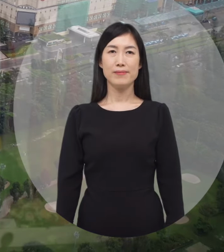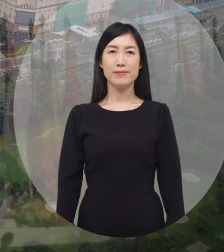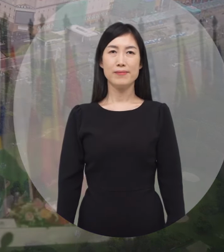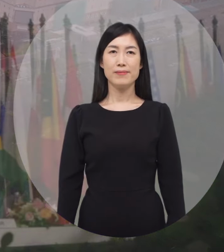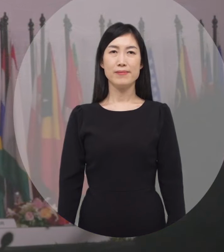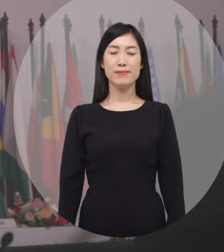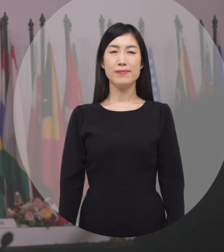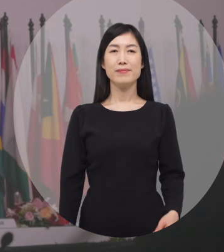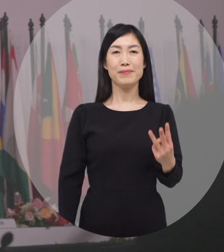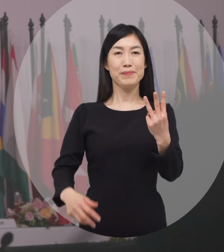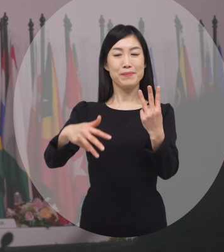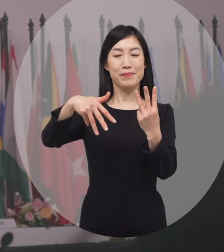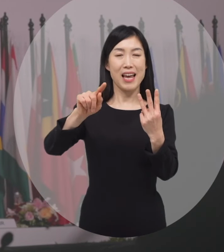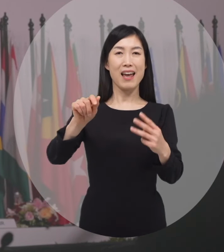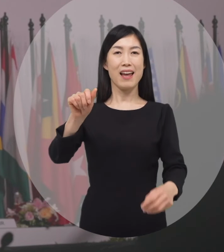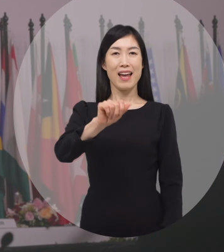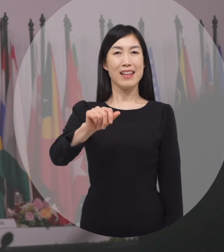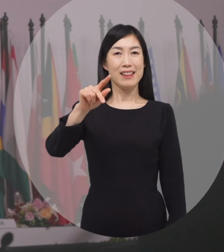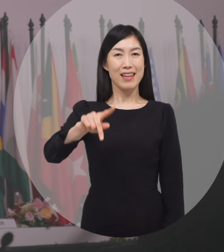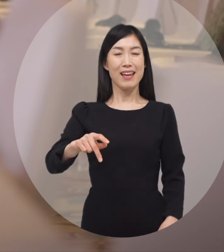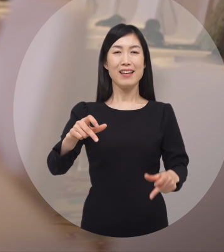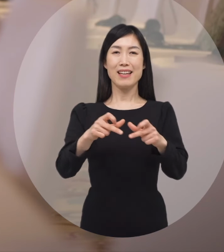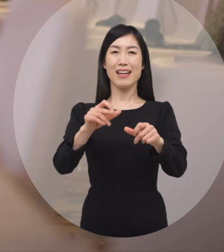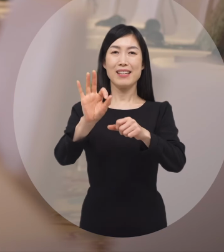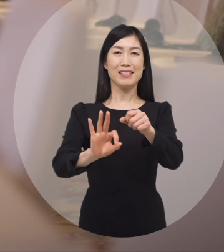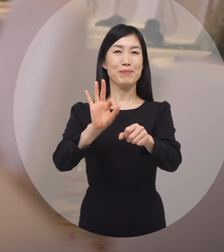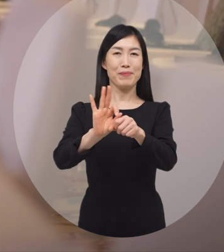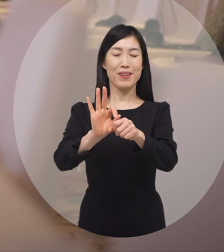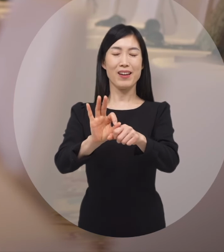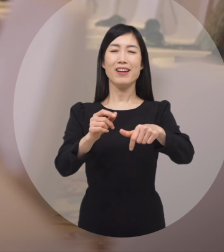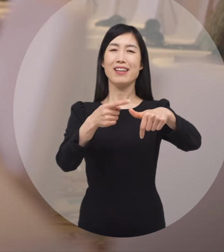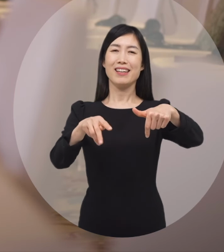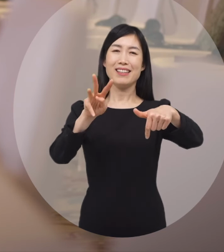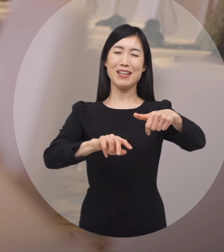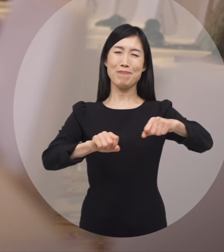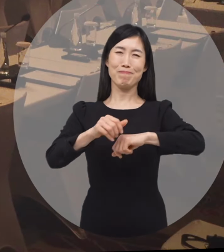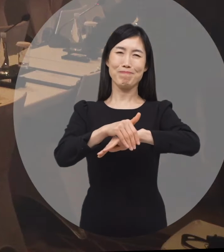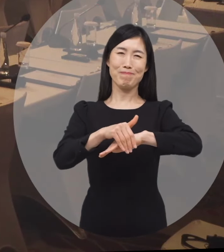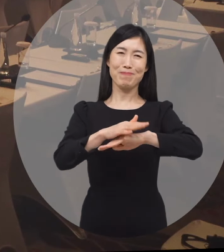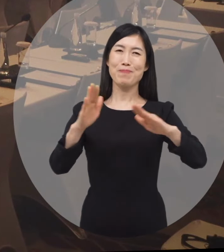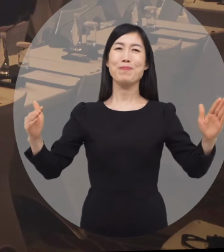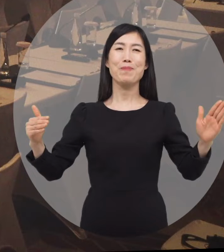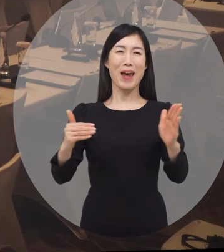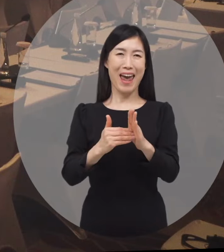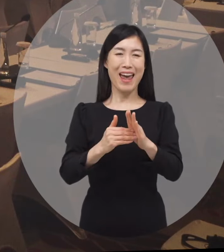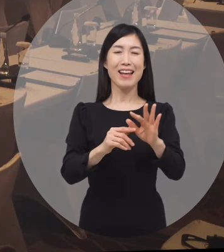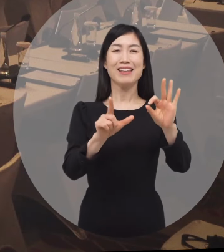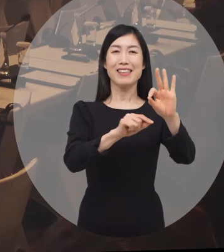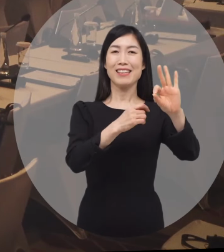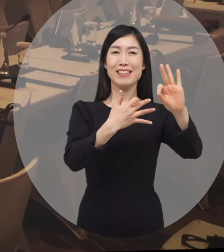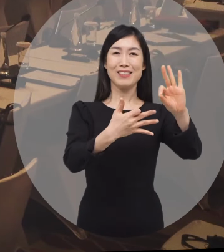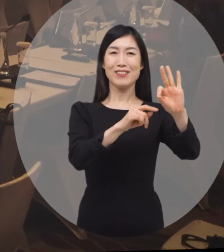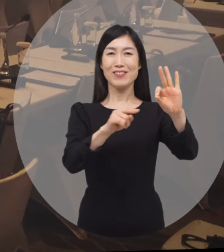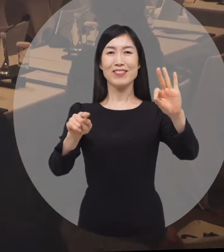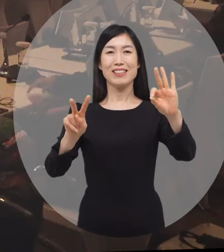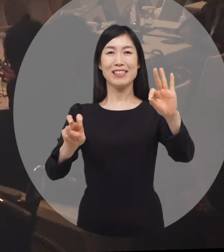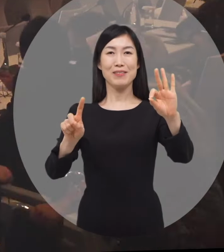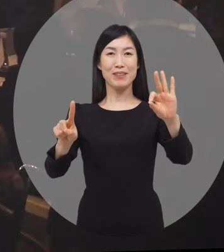제3차 아태장애인 10년 인천전략을 마무리하며 10월 19일부터 21일 사흘 동안 정부